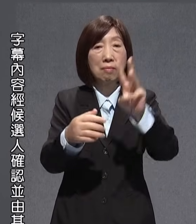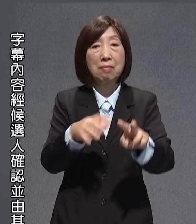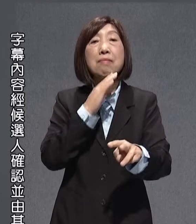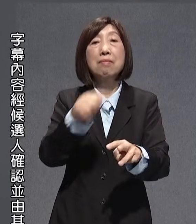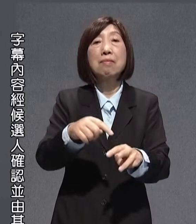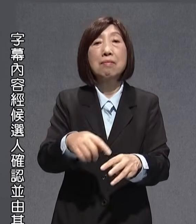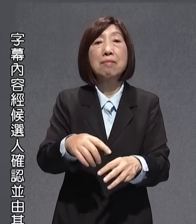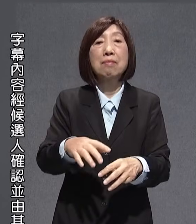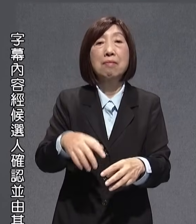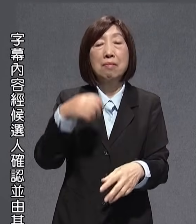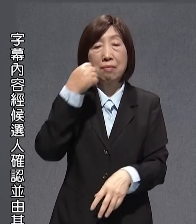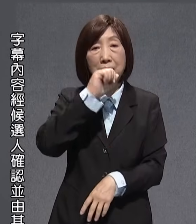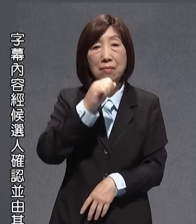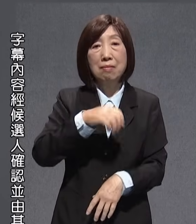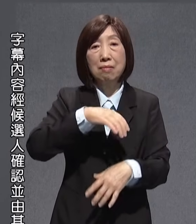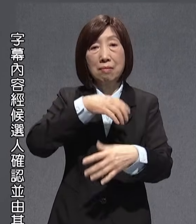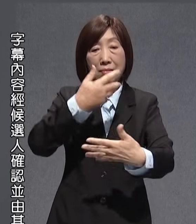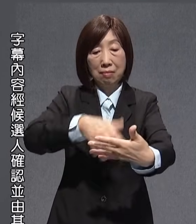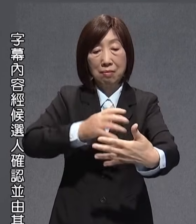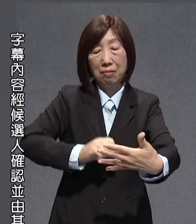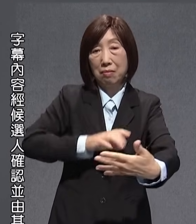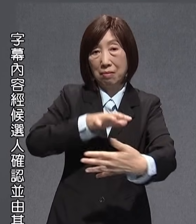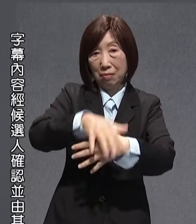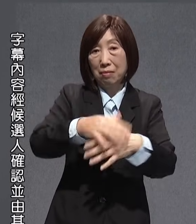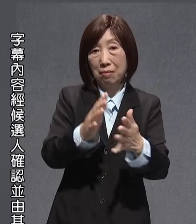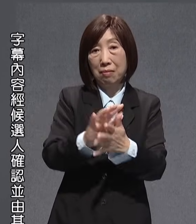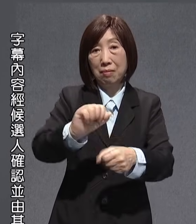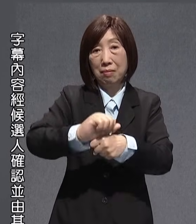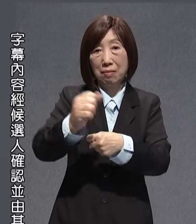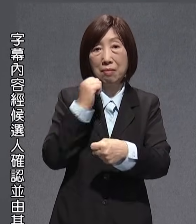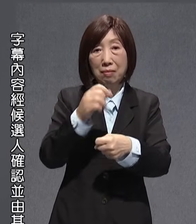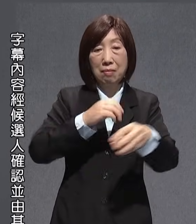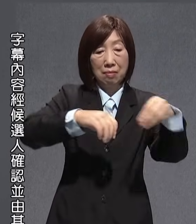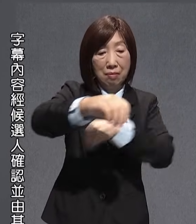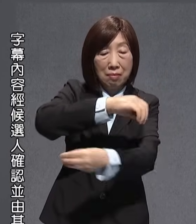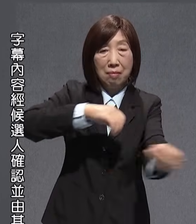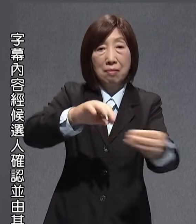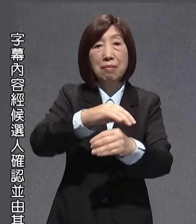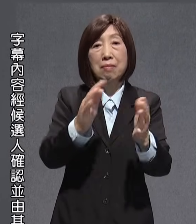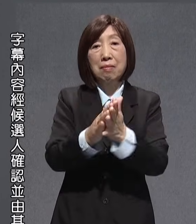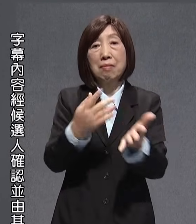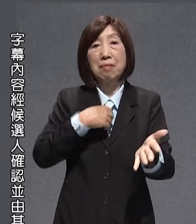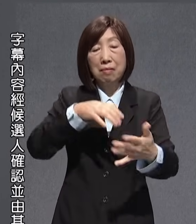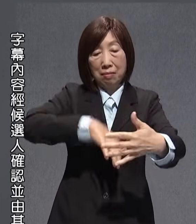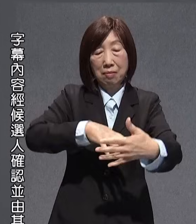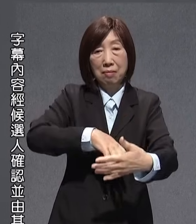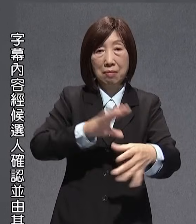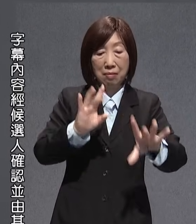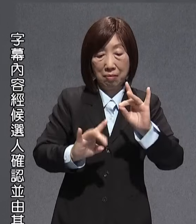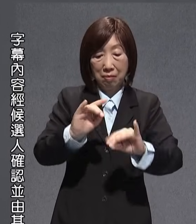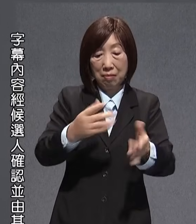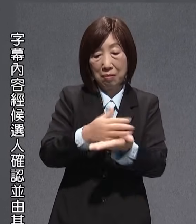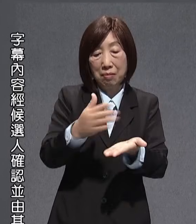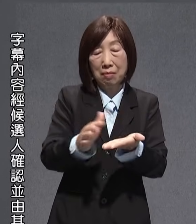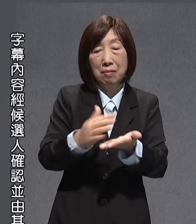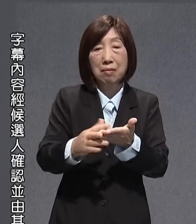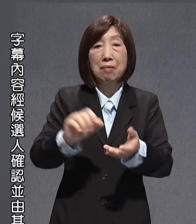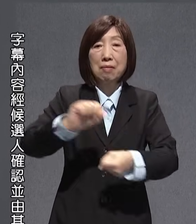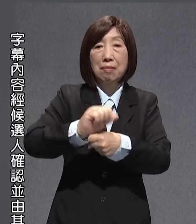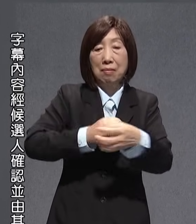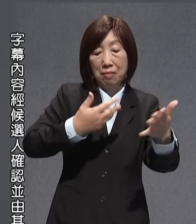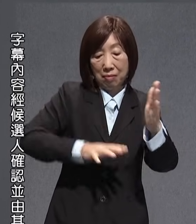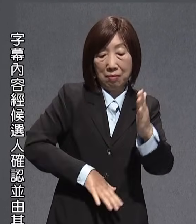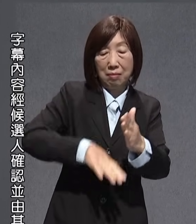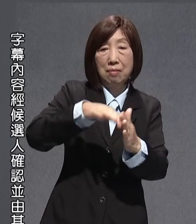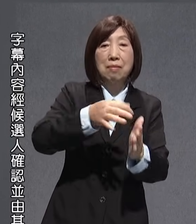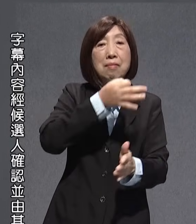库要建立连通网，加强水库的调度能力。水库要清淤，才能够增加它的蓄水能力。